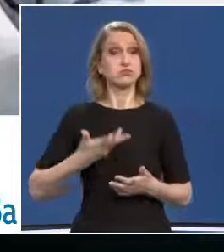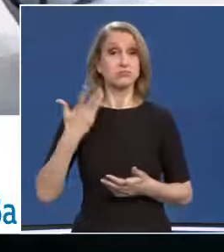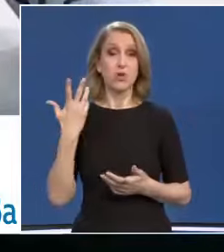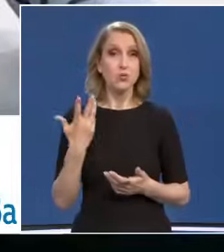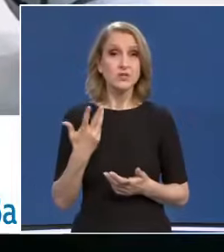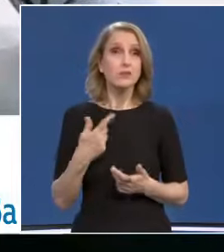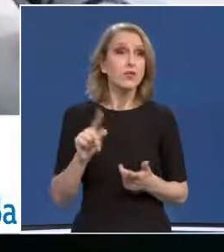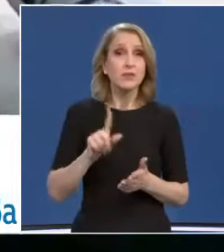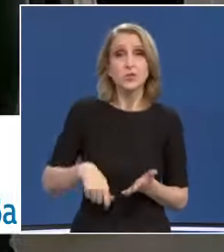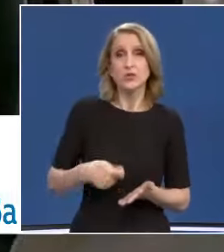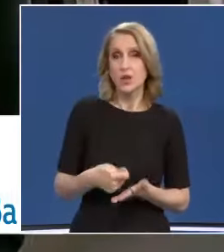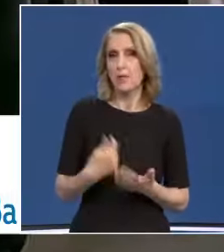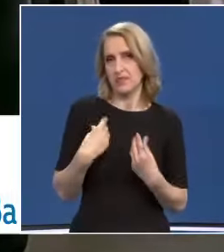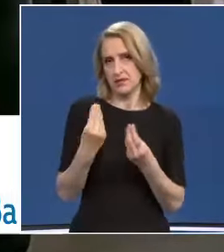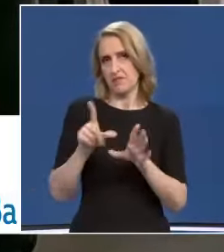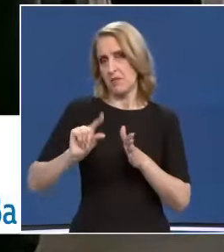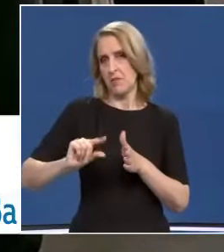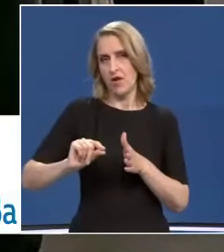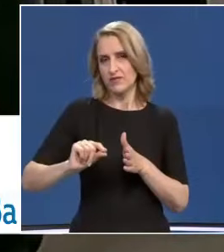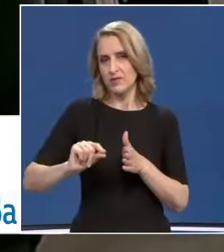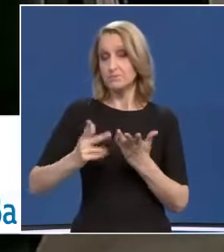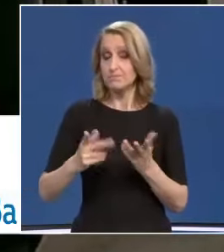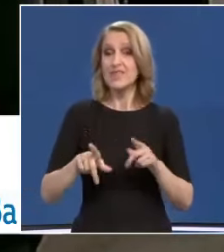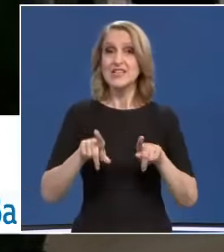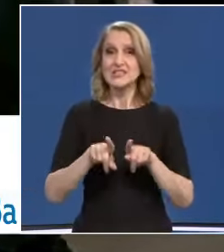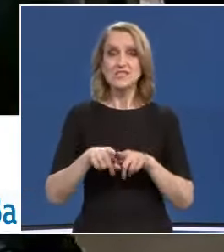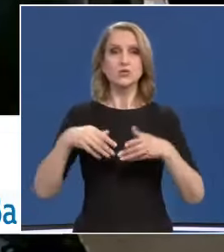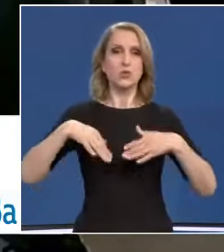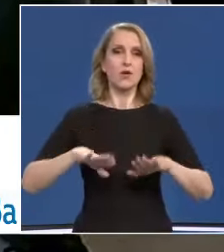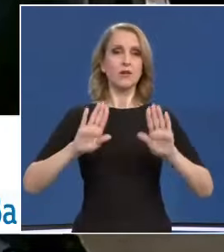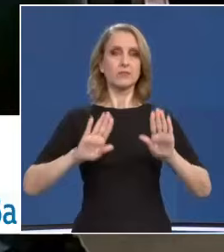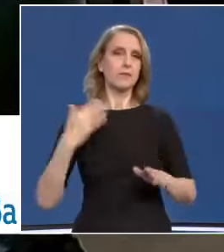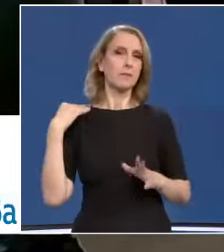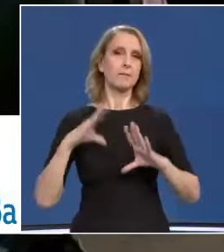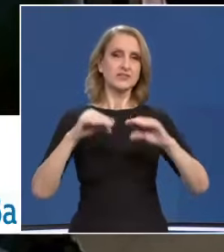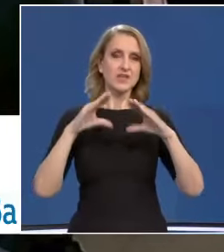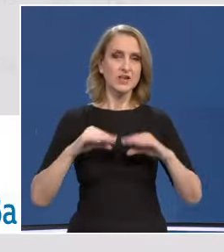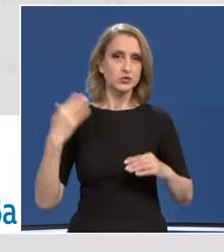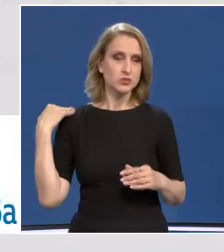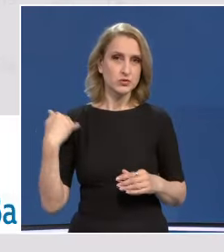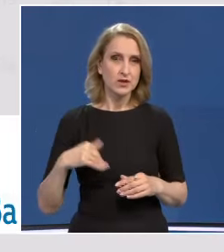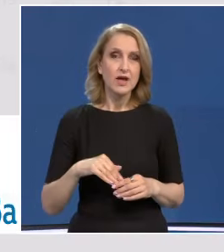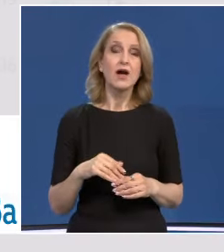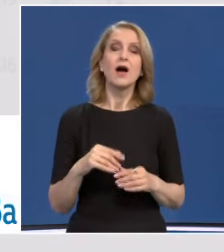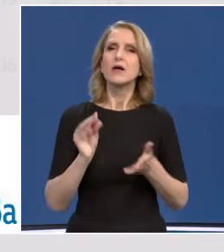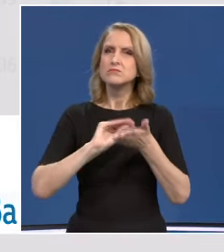по-трудно за един човек. Следва и проба на масажната пелерина. Дружеството е Skyline Company.